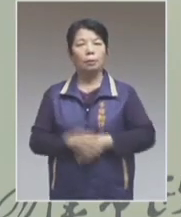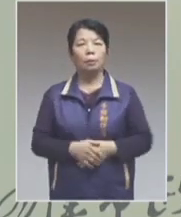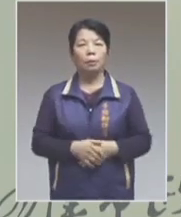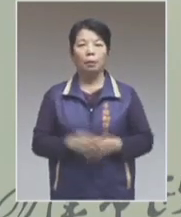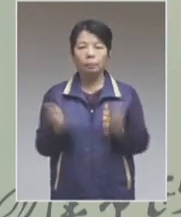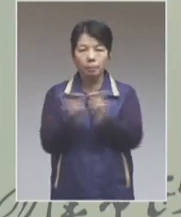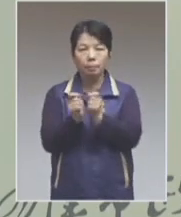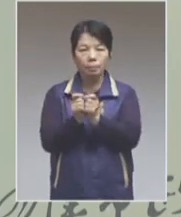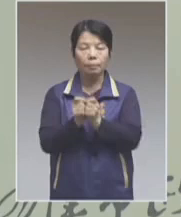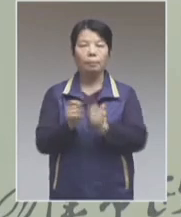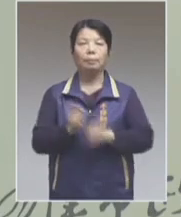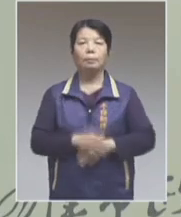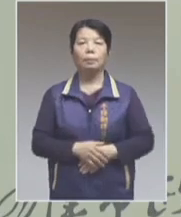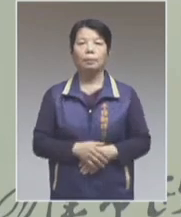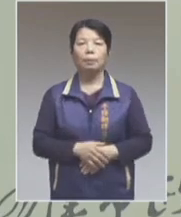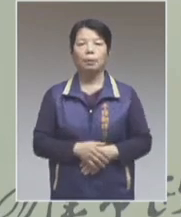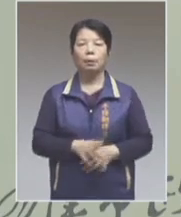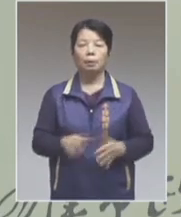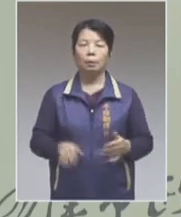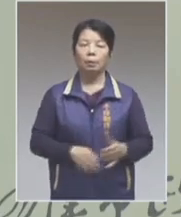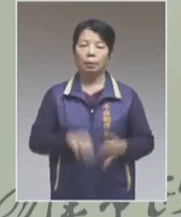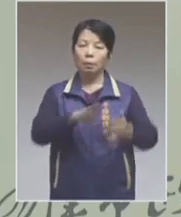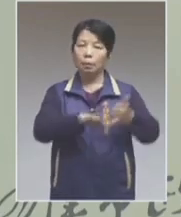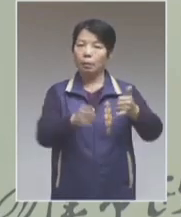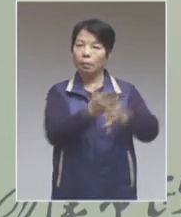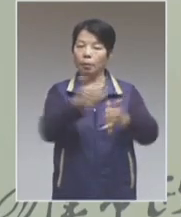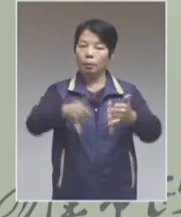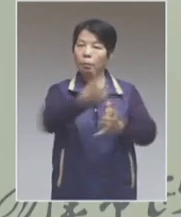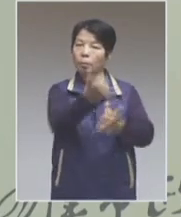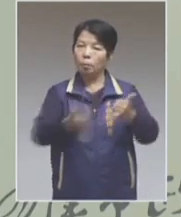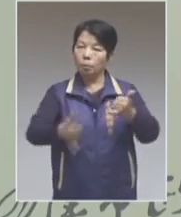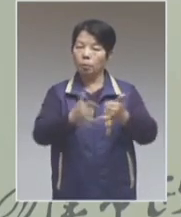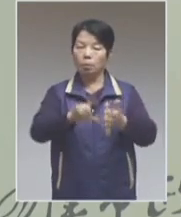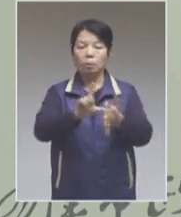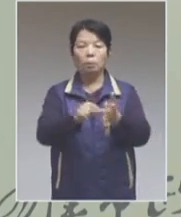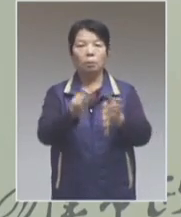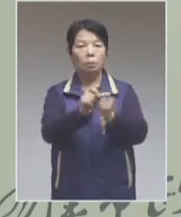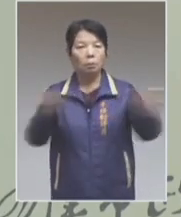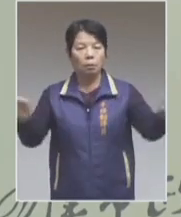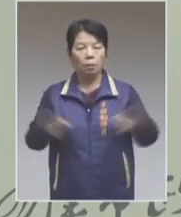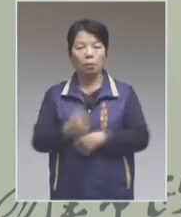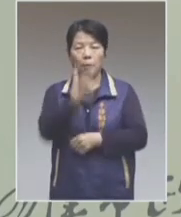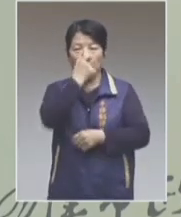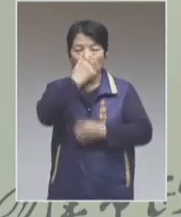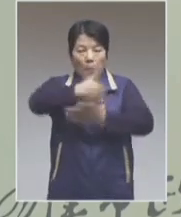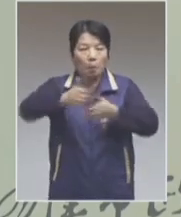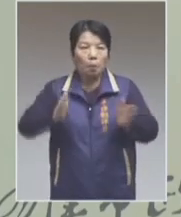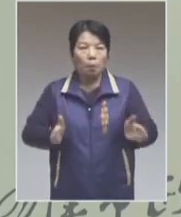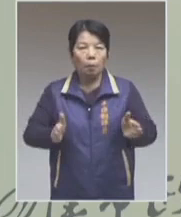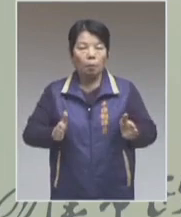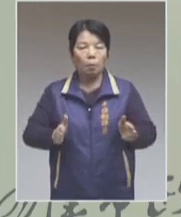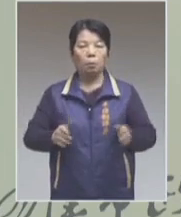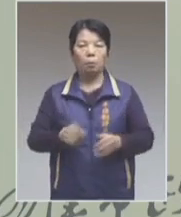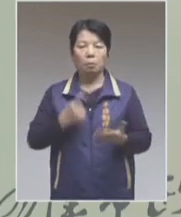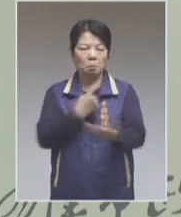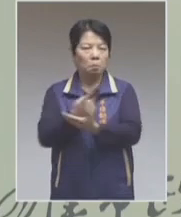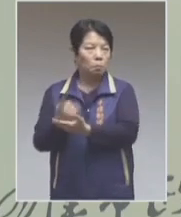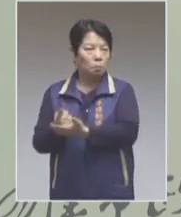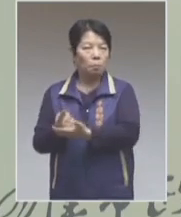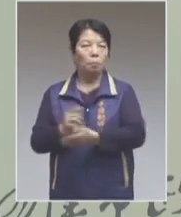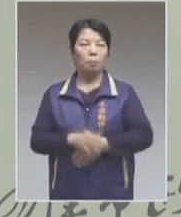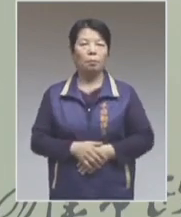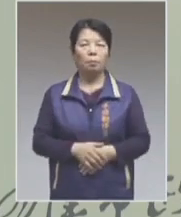临那这种南北的移动长时间密闭的这个活动那务必也要请大家能